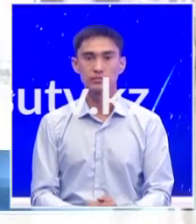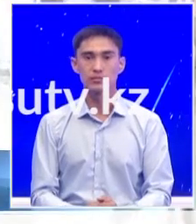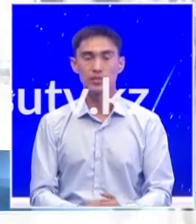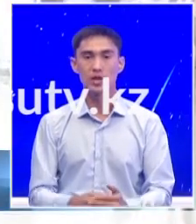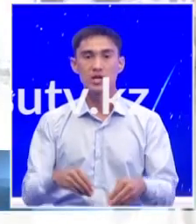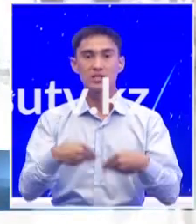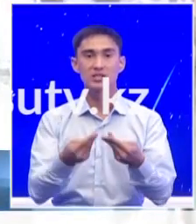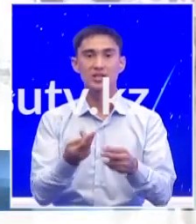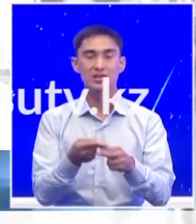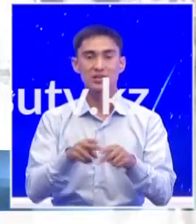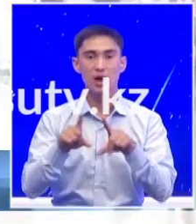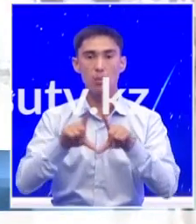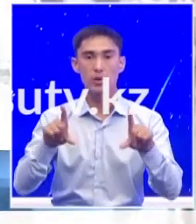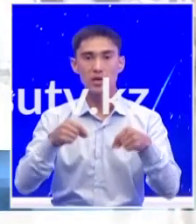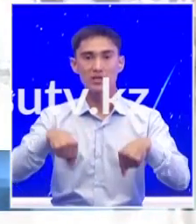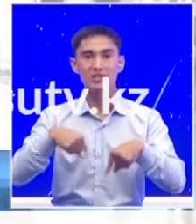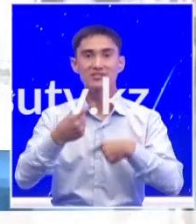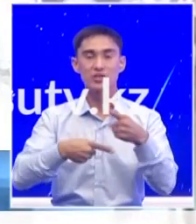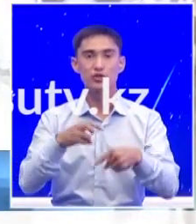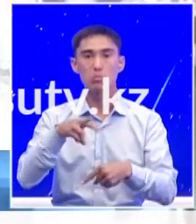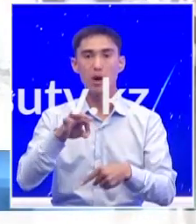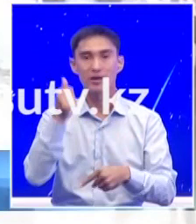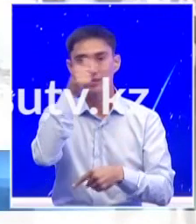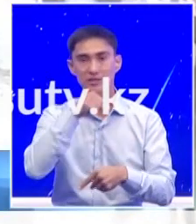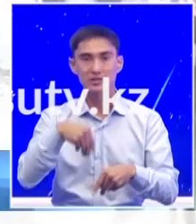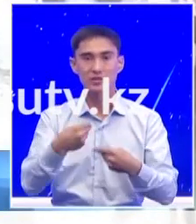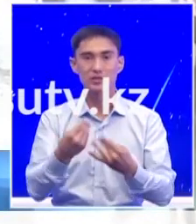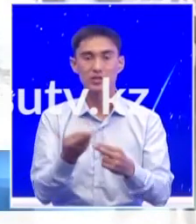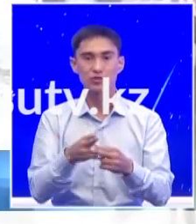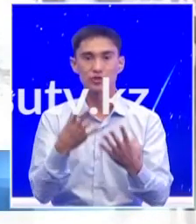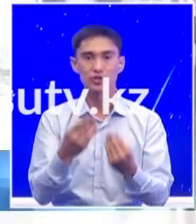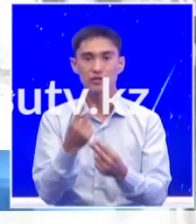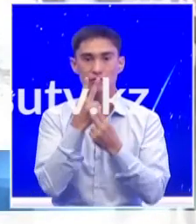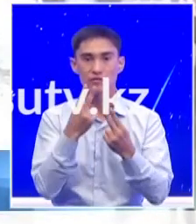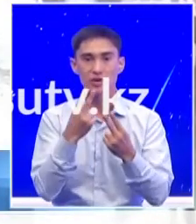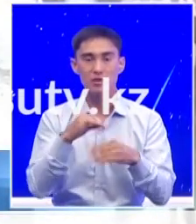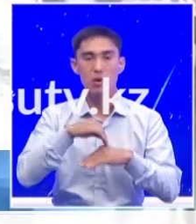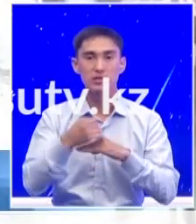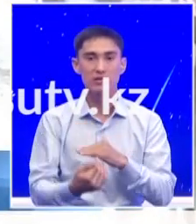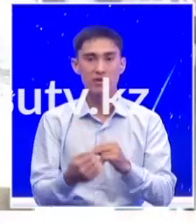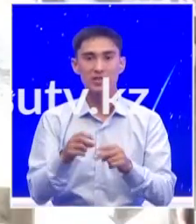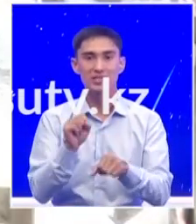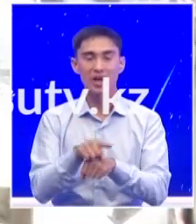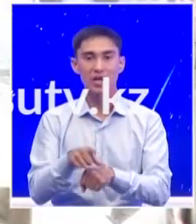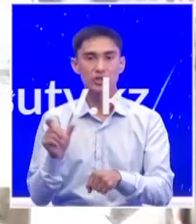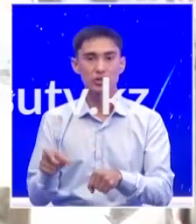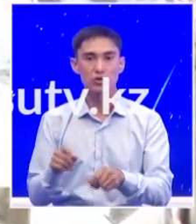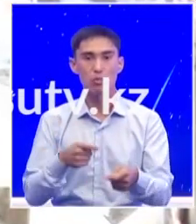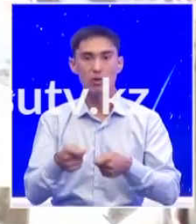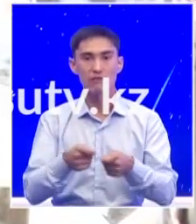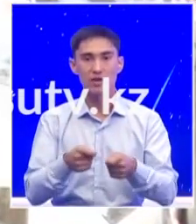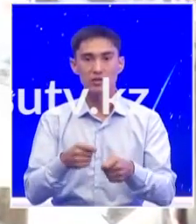Сдать этот объект по плану должны были в марте следующего года. Однако на сегодняшний день мы видим серьезные отставания. Заказчику и